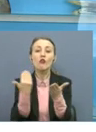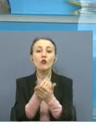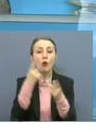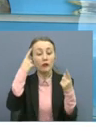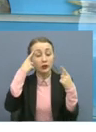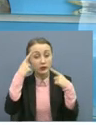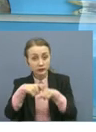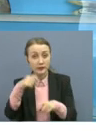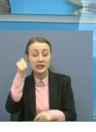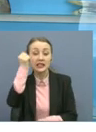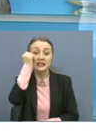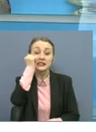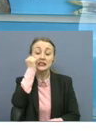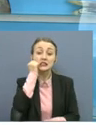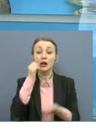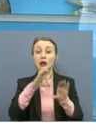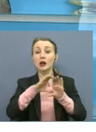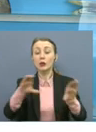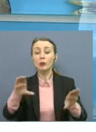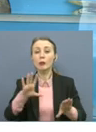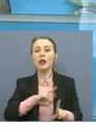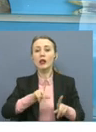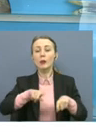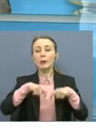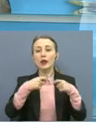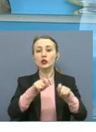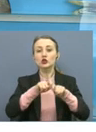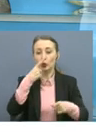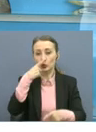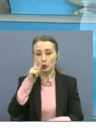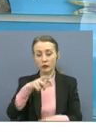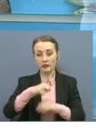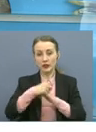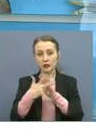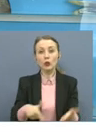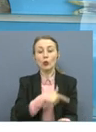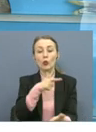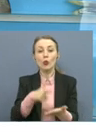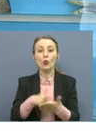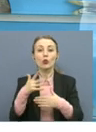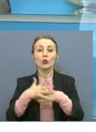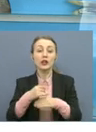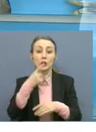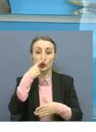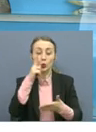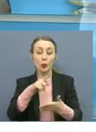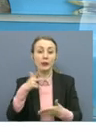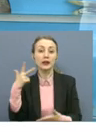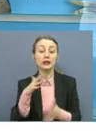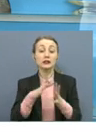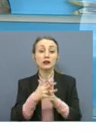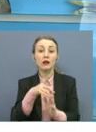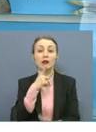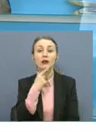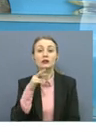экспозициялық қондырғылар орнатылғаннан кейін бұрын тұтынуда болған витриналарды бәрін